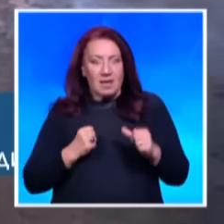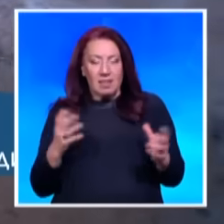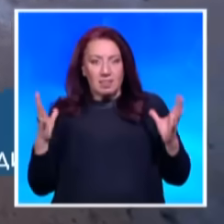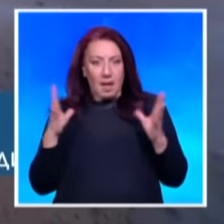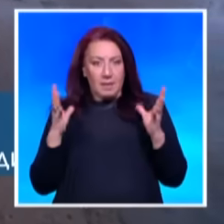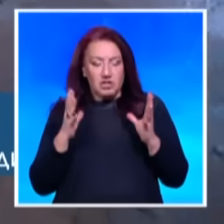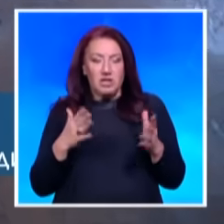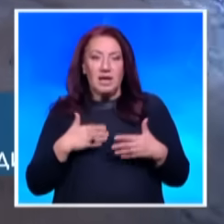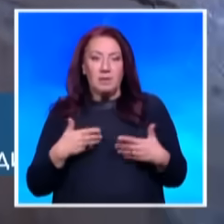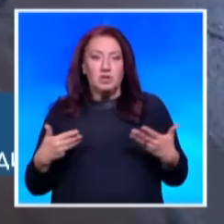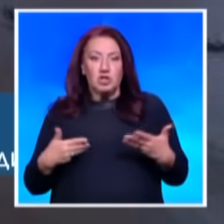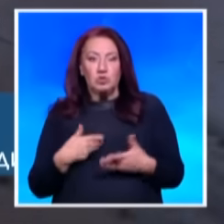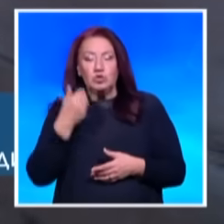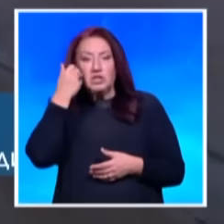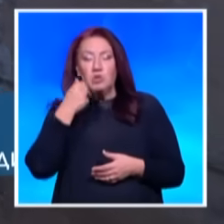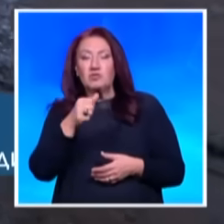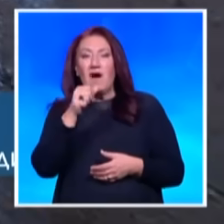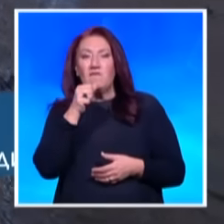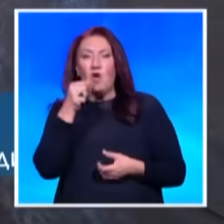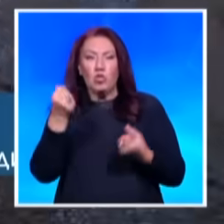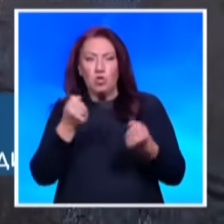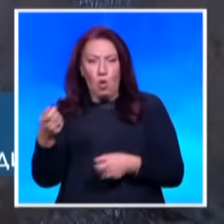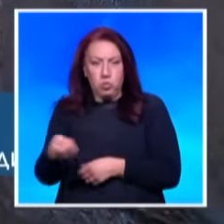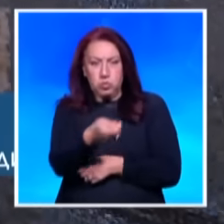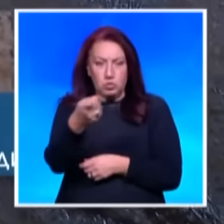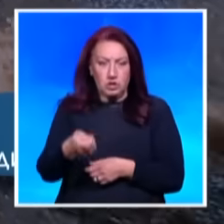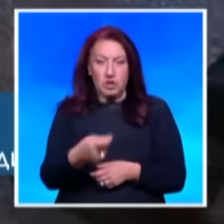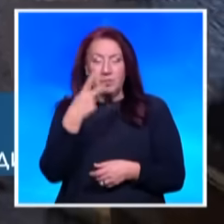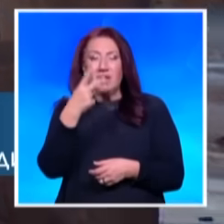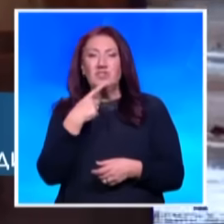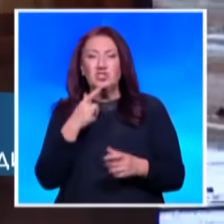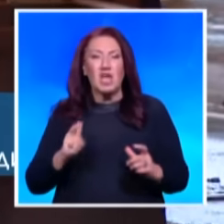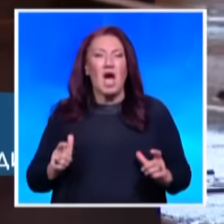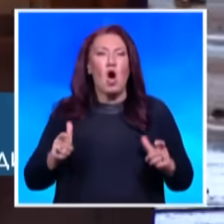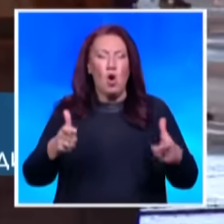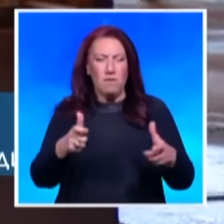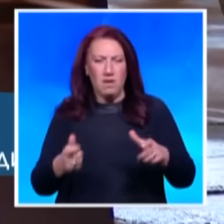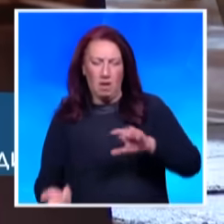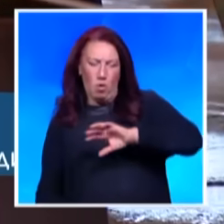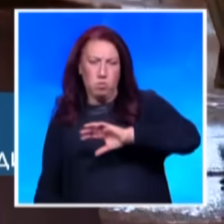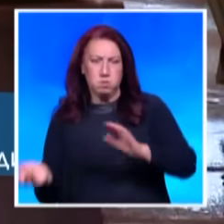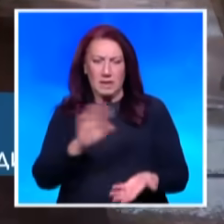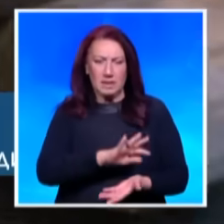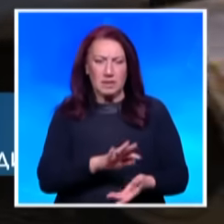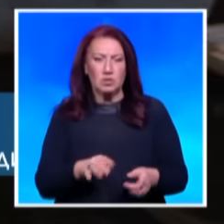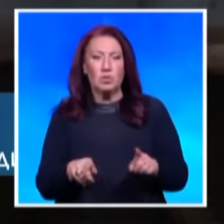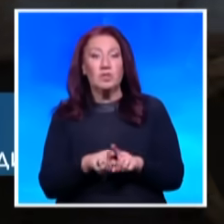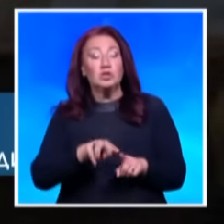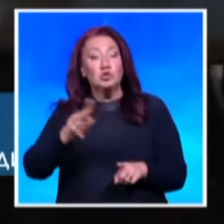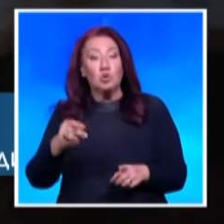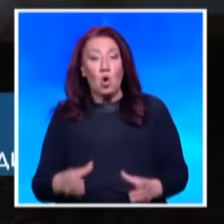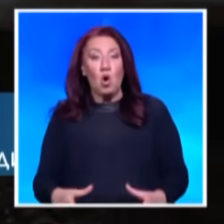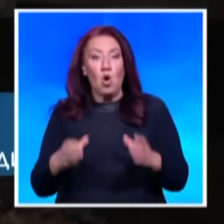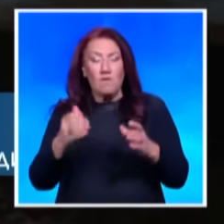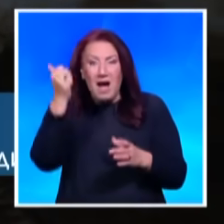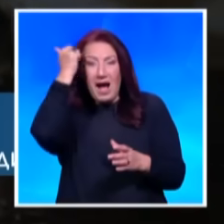имаше нужда от това да се включи водно оръжие. Може да видим и кофи, които са обърнати, както и тези кофи, които са каменни, бяха